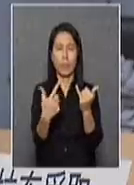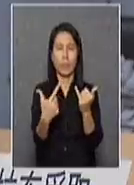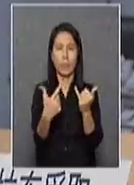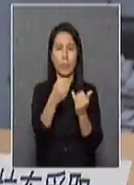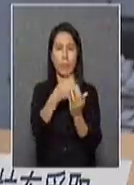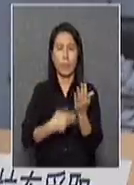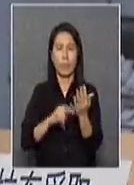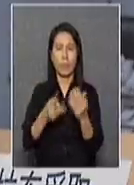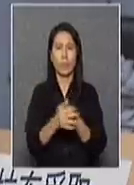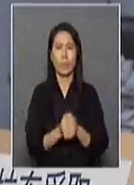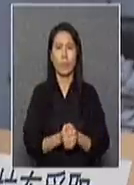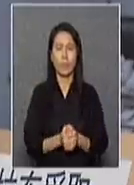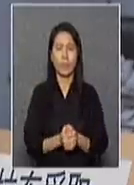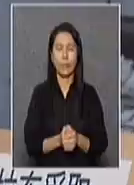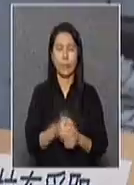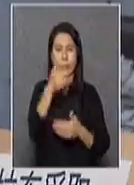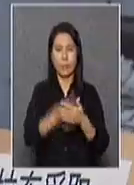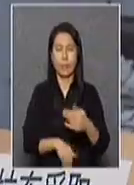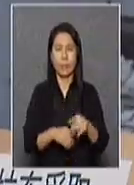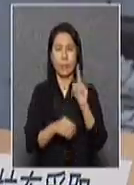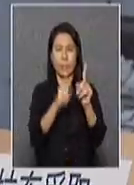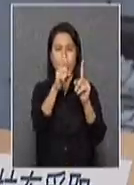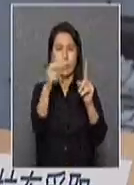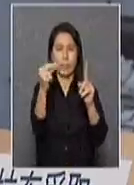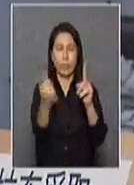648項修正案，削減